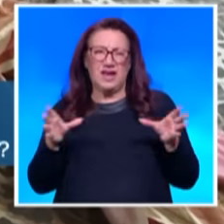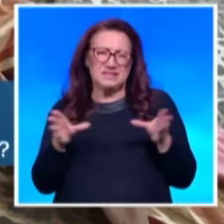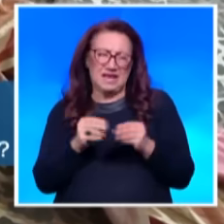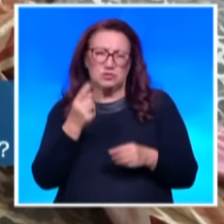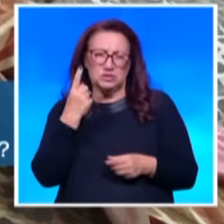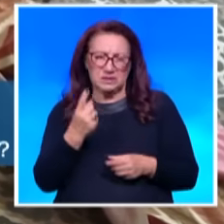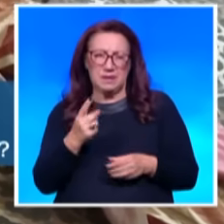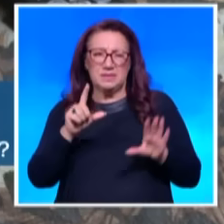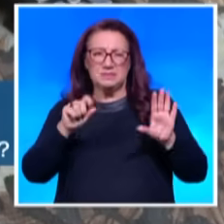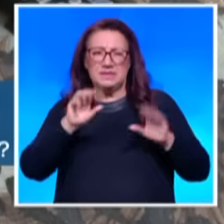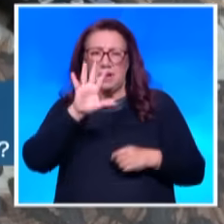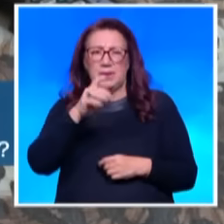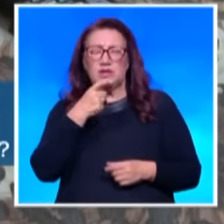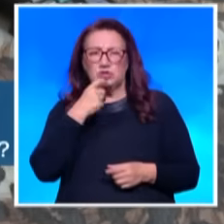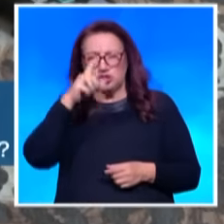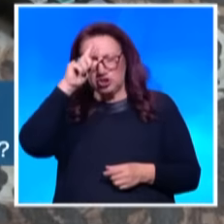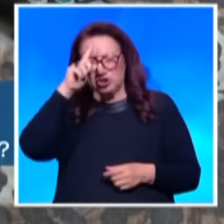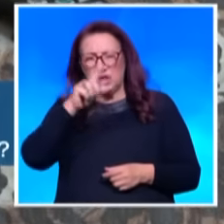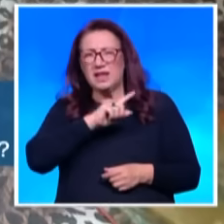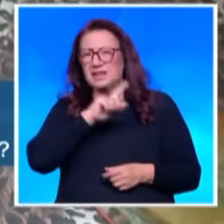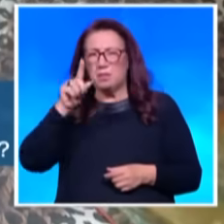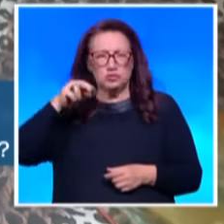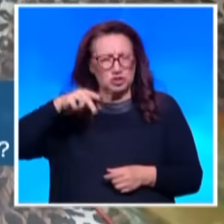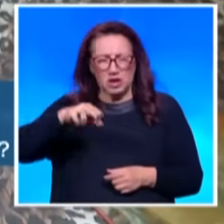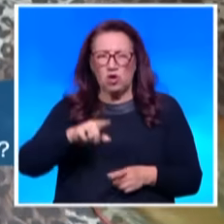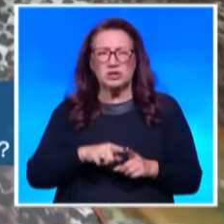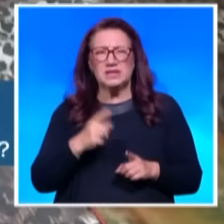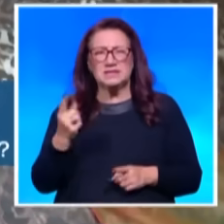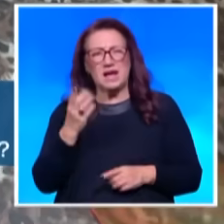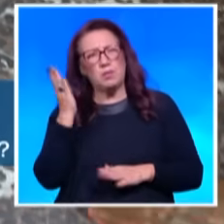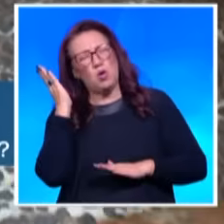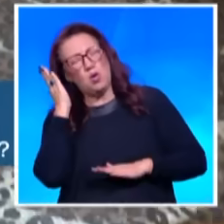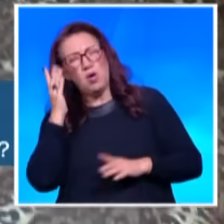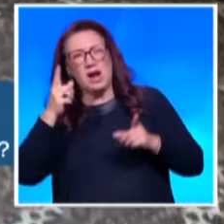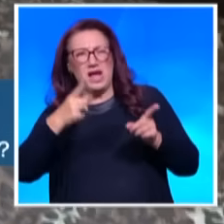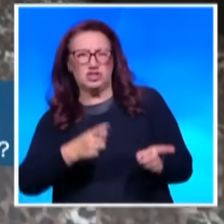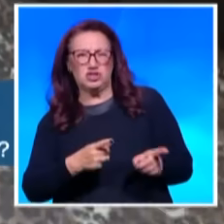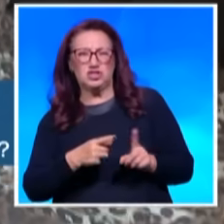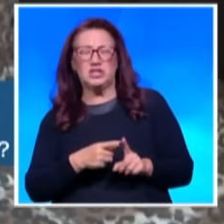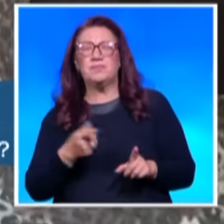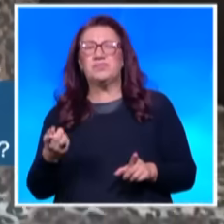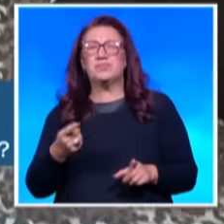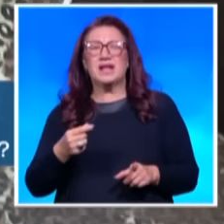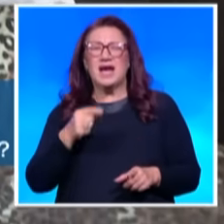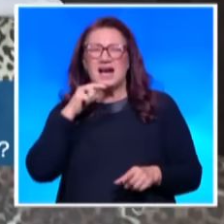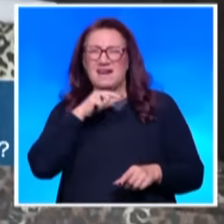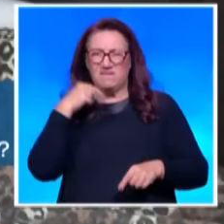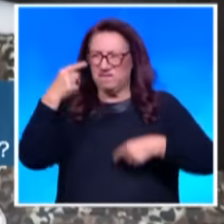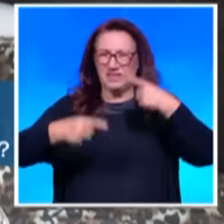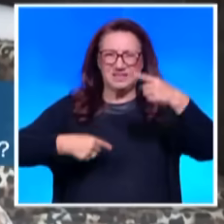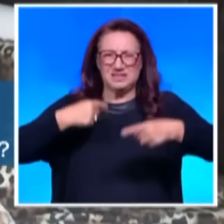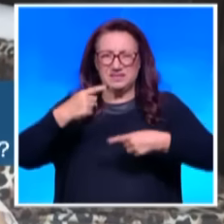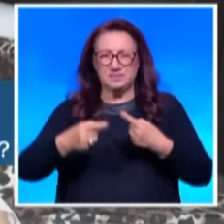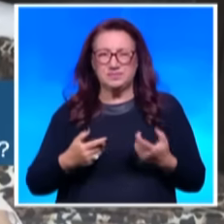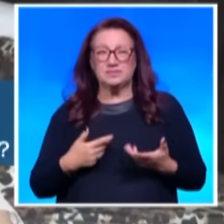е напълно неподвижна, с бъбречна недостатъчност и на хемодиализа, която поддържа живота й. Условието за да стигне